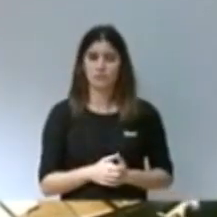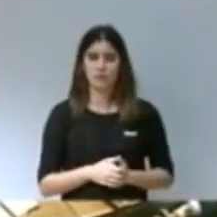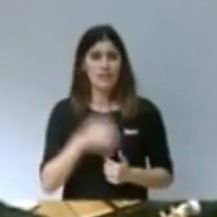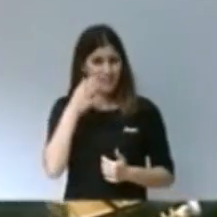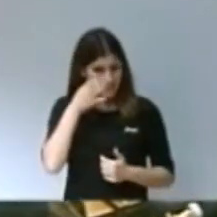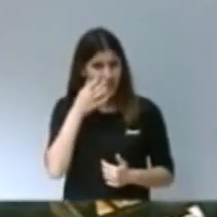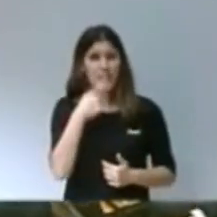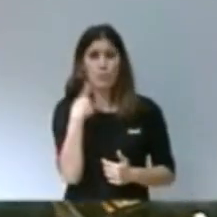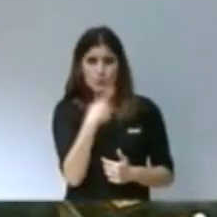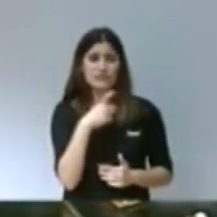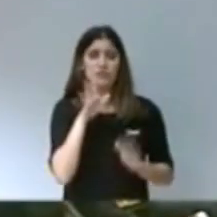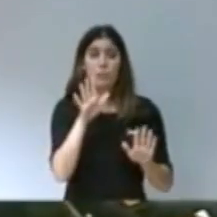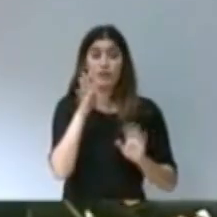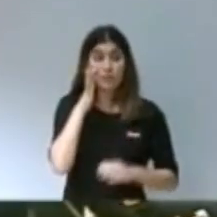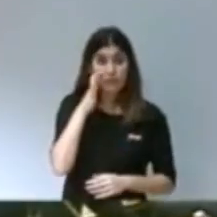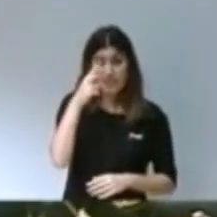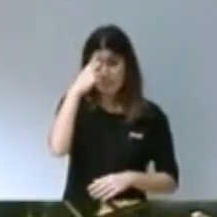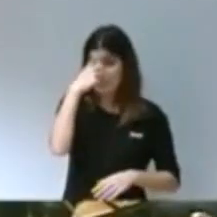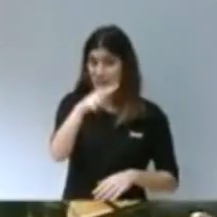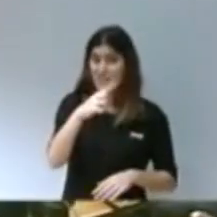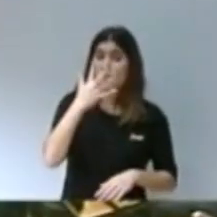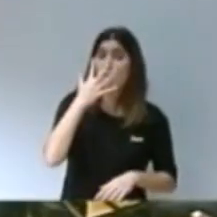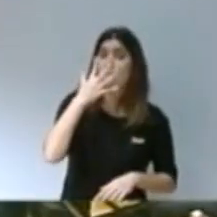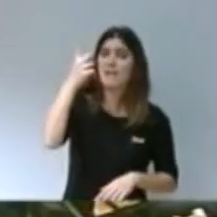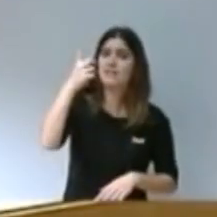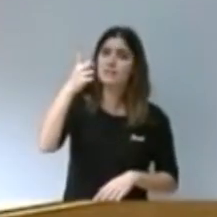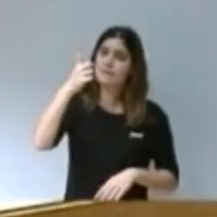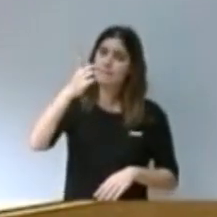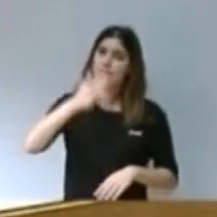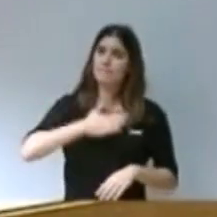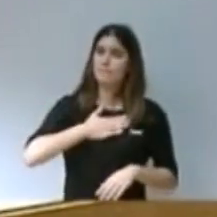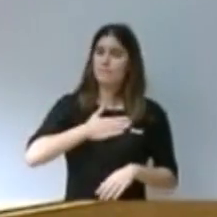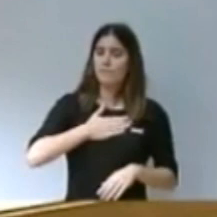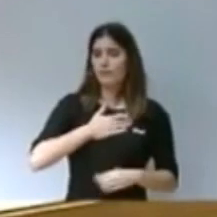De veres que costa, perquè sap vostè el que més me...